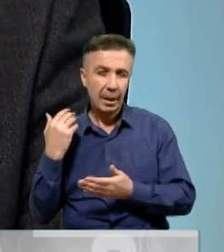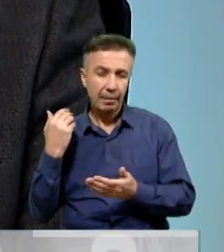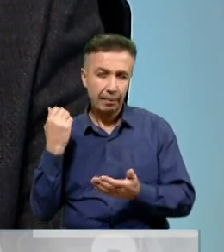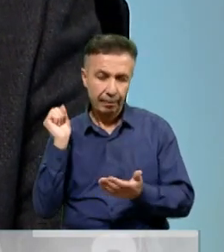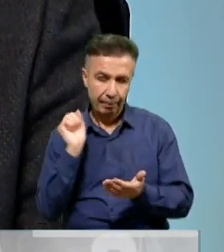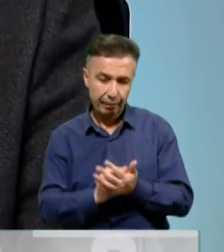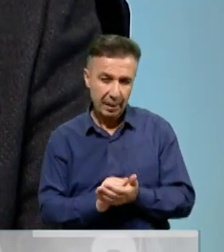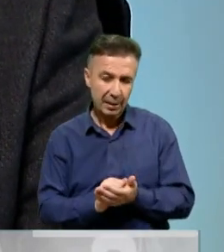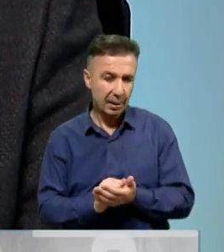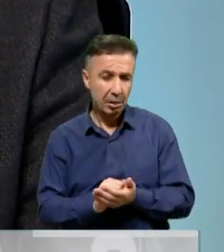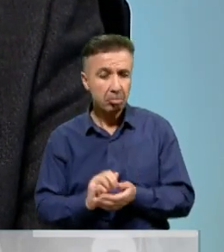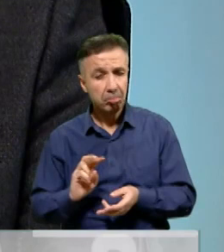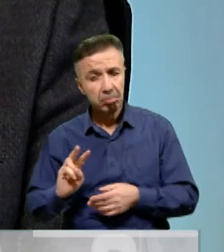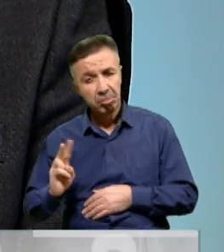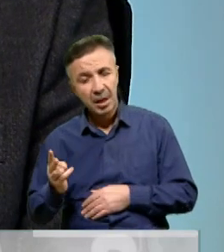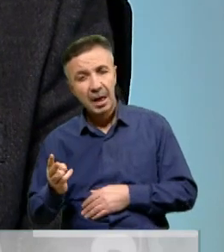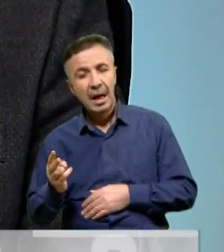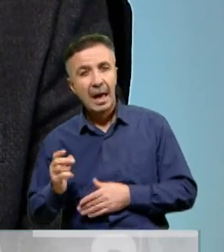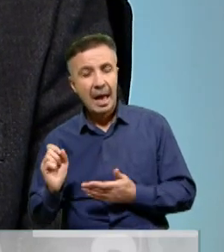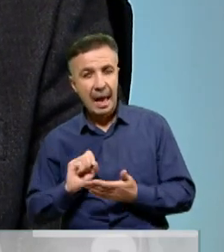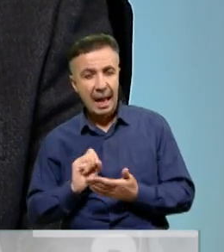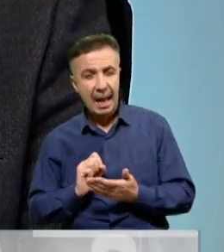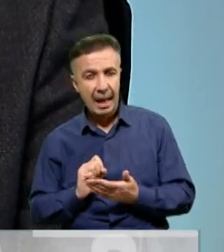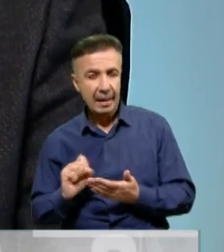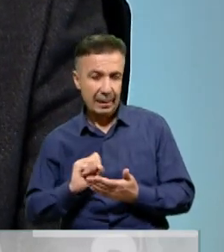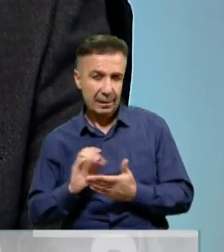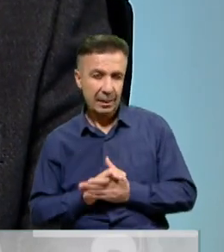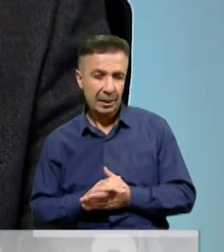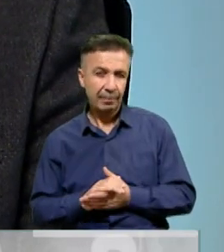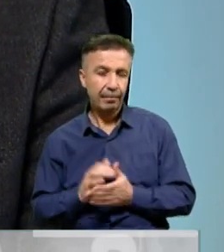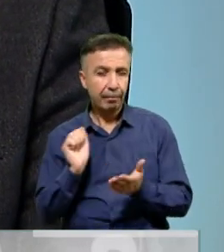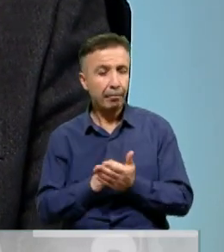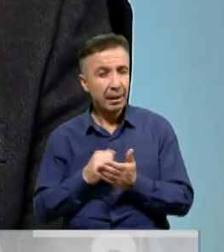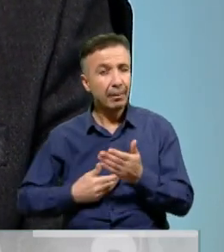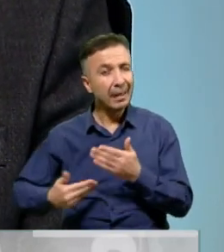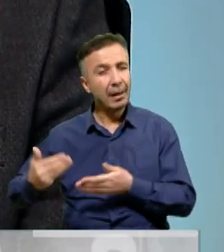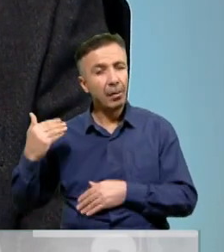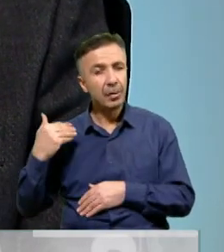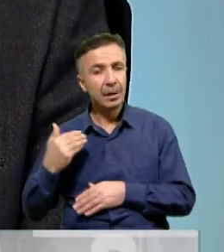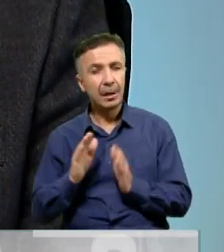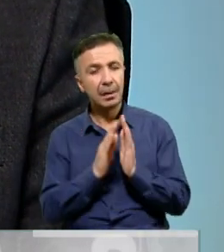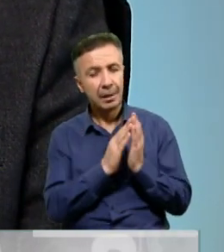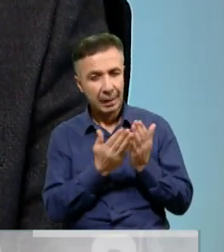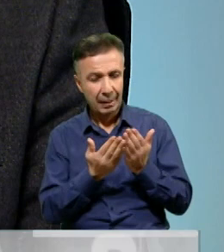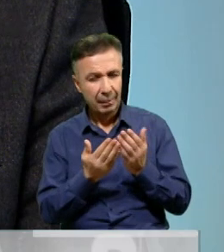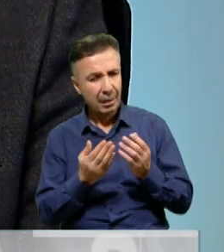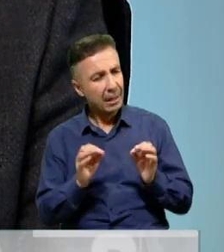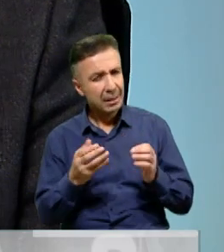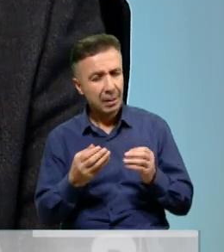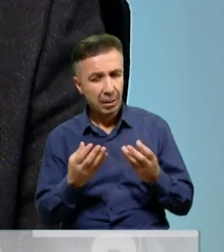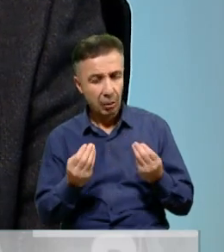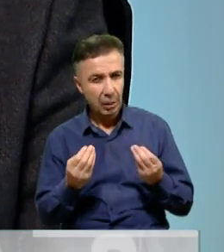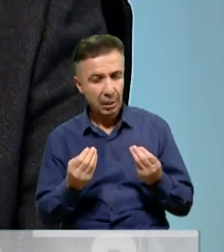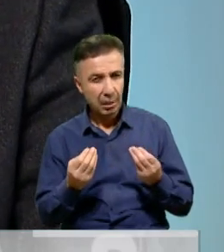da elle yazılırdı. Efendim matbaadan önce de kitaplar nasıl çoğaltılırdı?